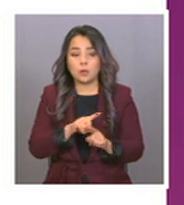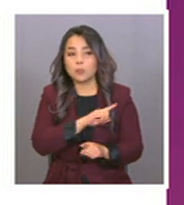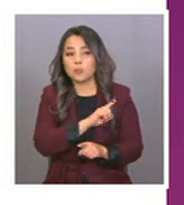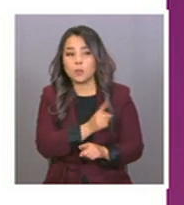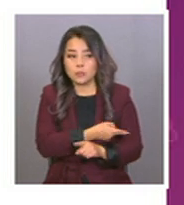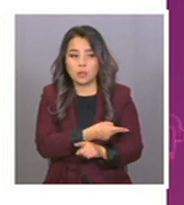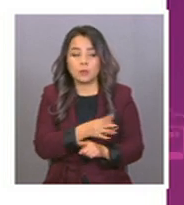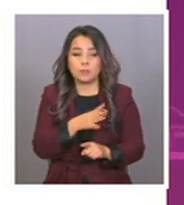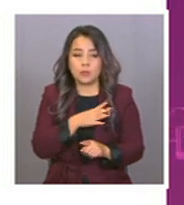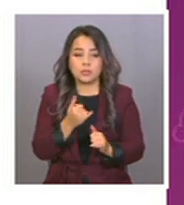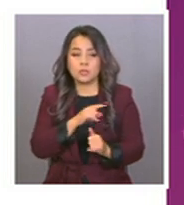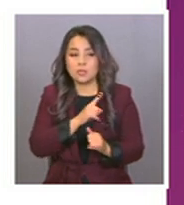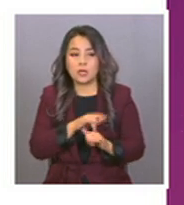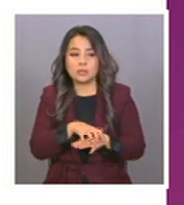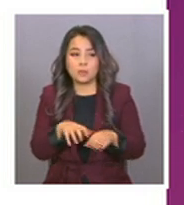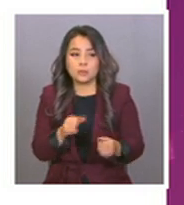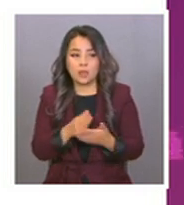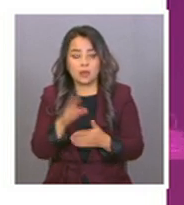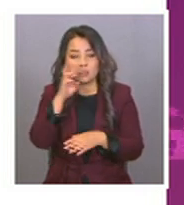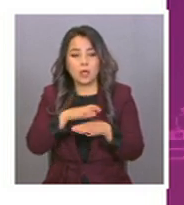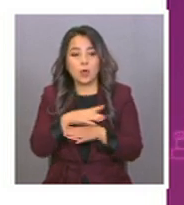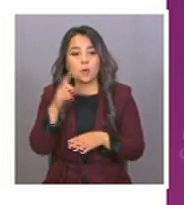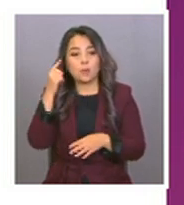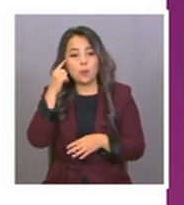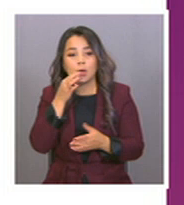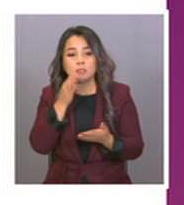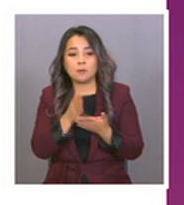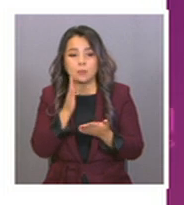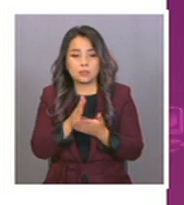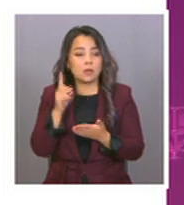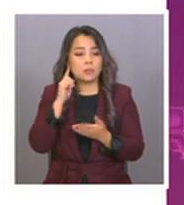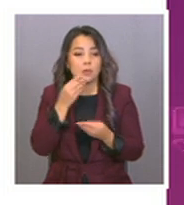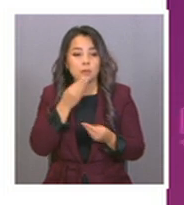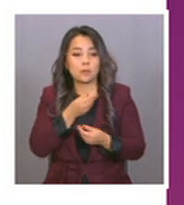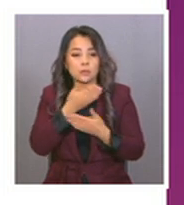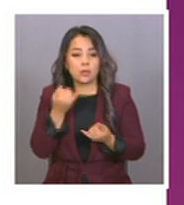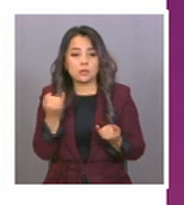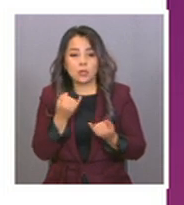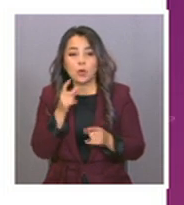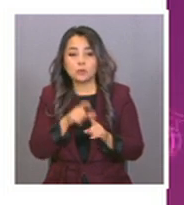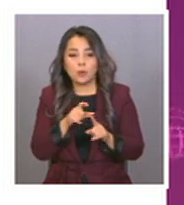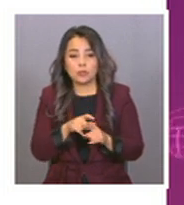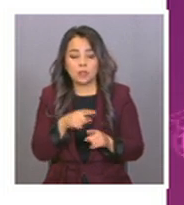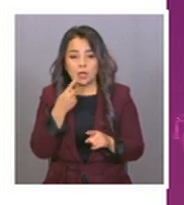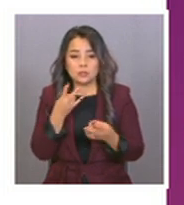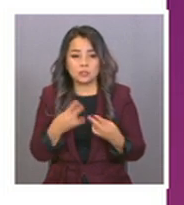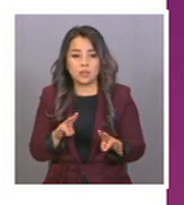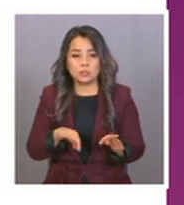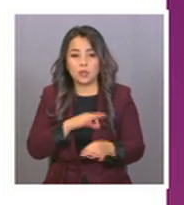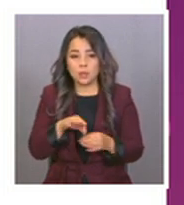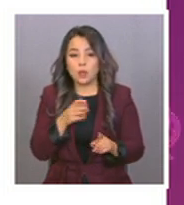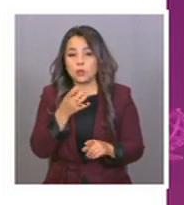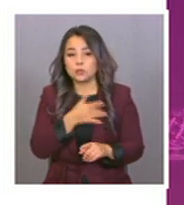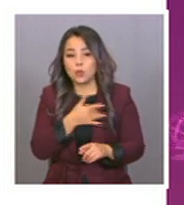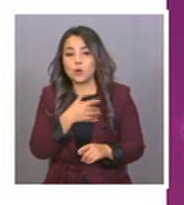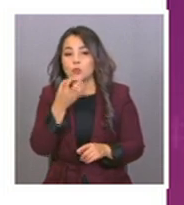найзаның ұшымен ел болуды ойлаңдар. Құлаққа жағымсыз жаман сөз айтқанша, жүрекке жылуы бар